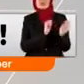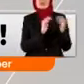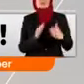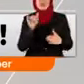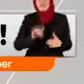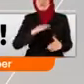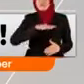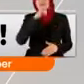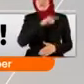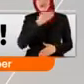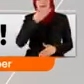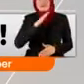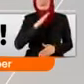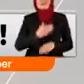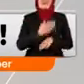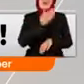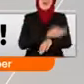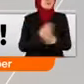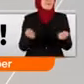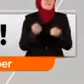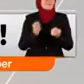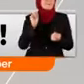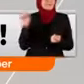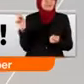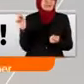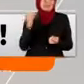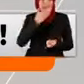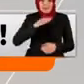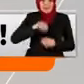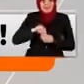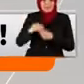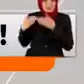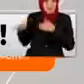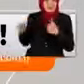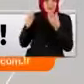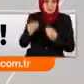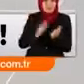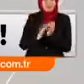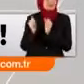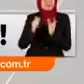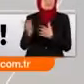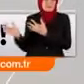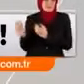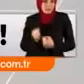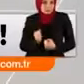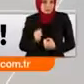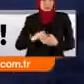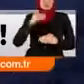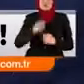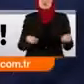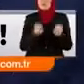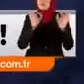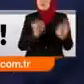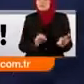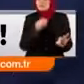da şöyle emekli olmadan önce çalıştıkları yerden emeklilik için ayrılırlarsa zaten bir tazminat alacaklar Sonra çalışmaya başlarlarsa